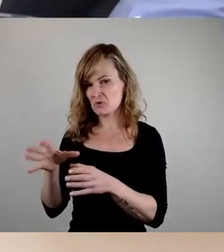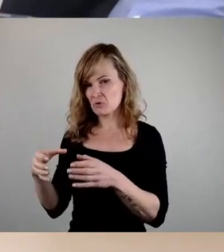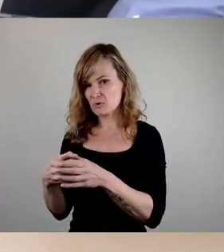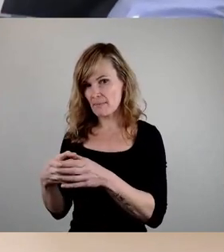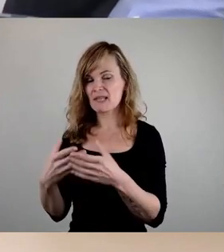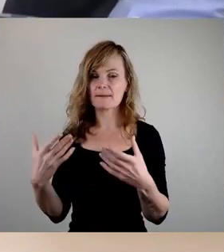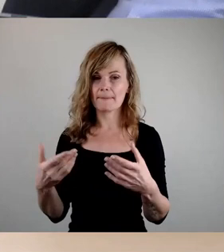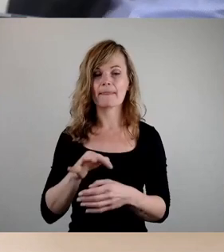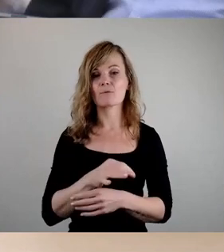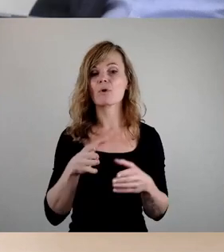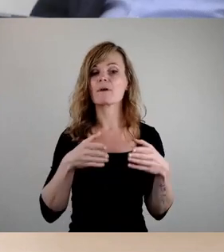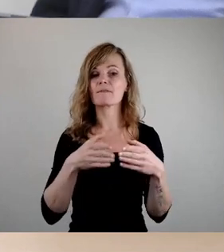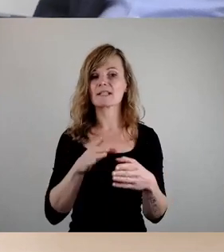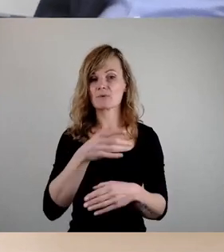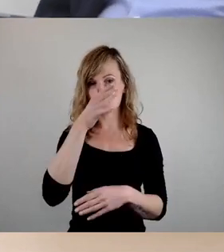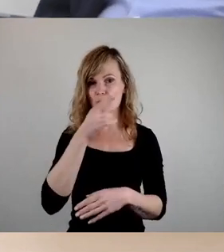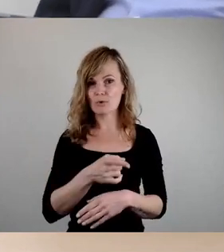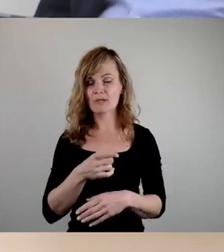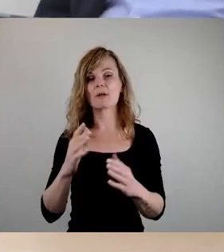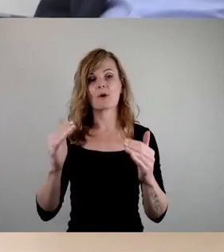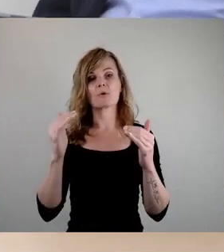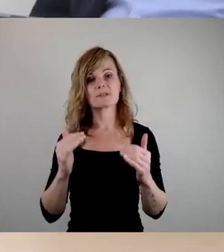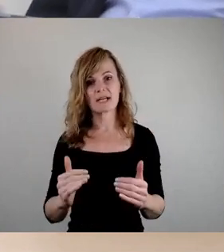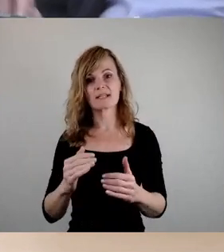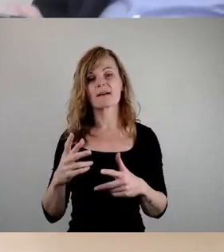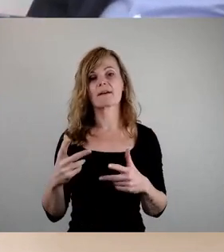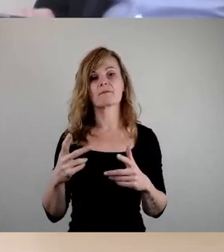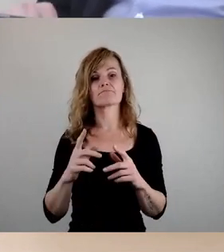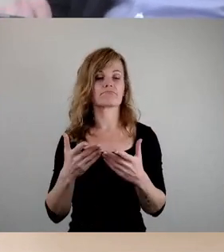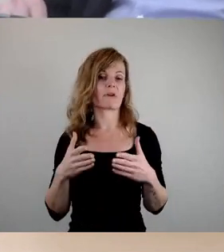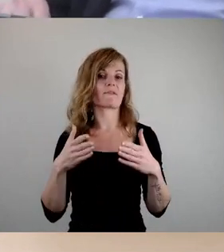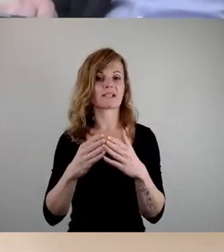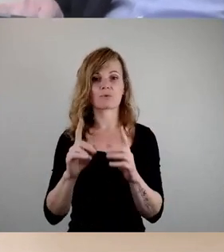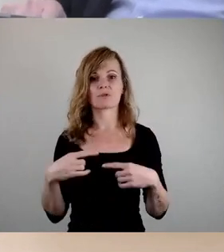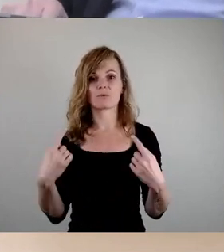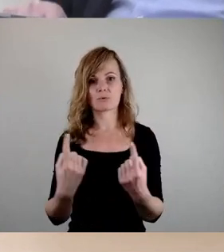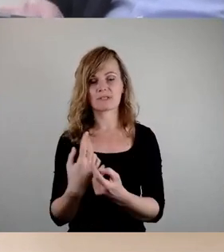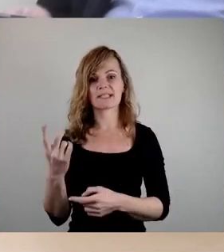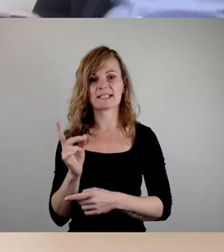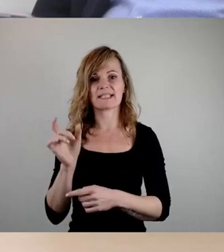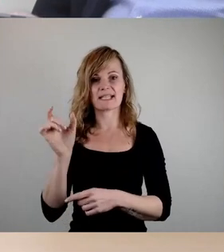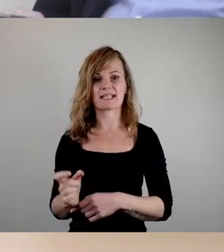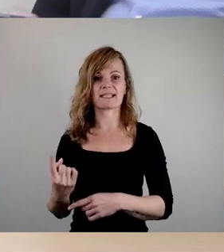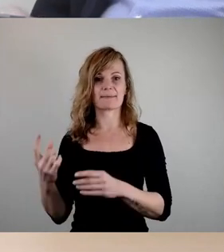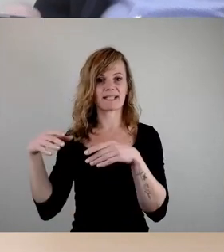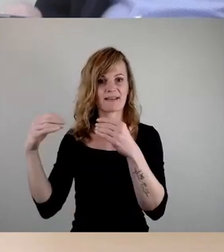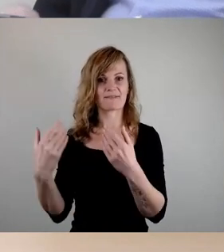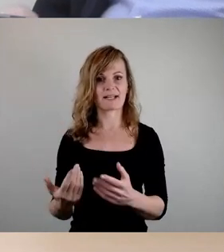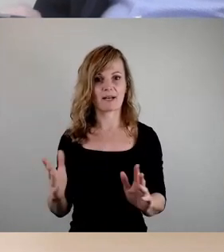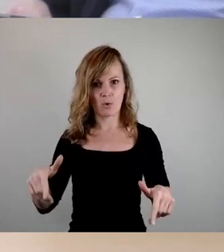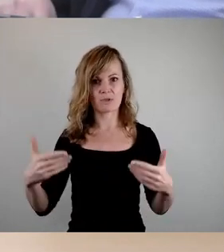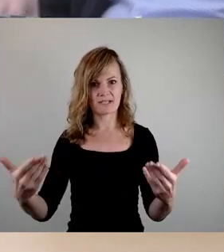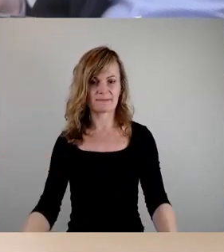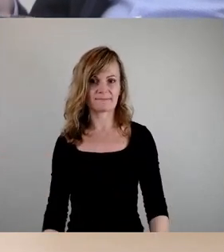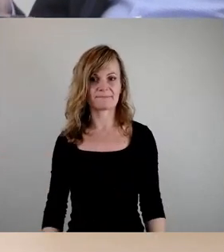hier vorgetragen. Und dann steigen wir ein in die Fraktionsrunde und die würde mit den Dissidenten starten. Auf geht's,